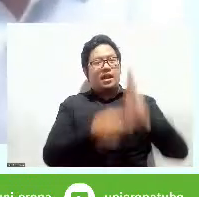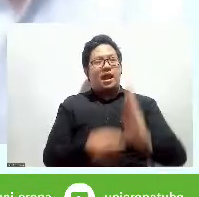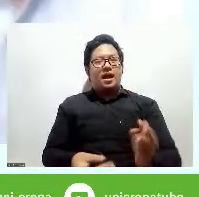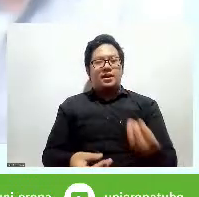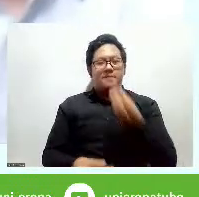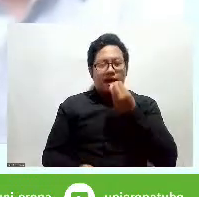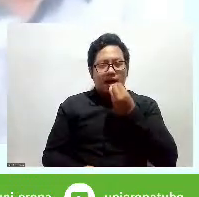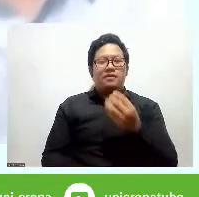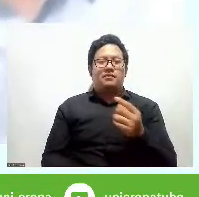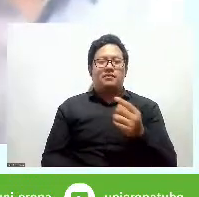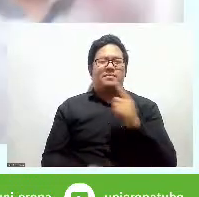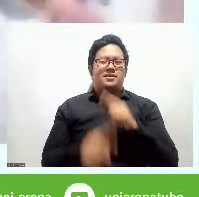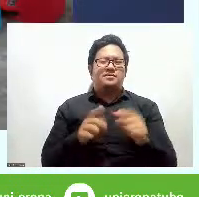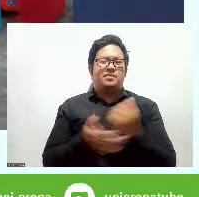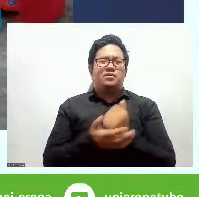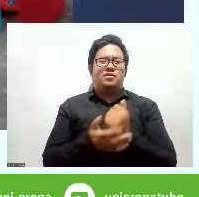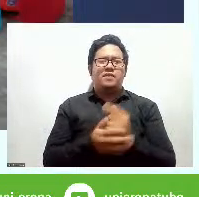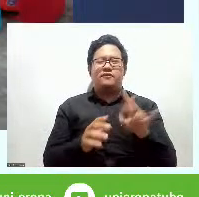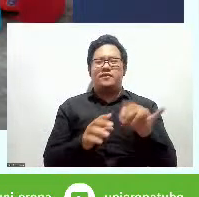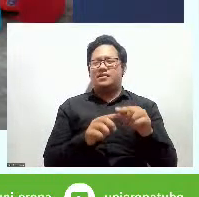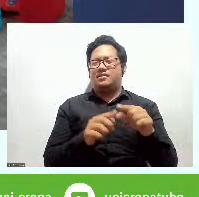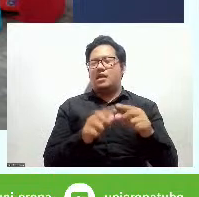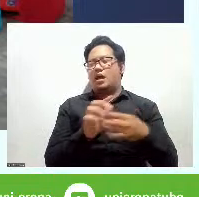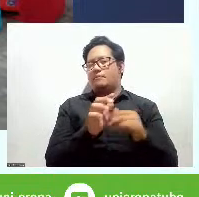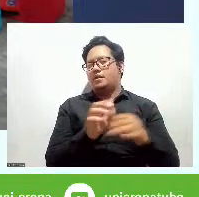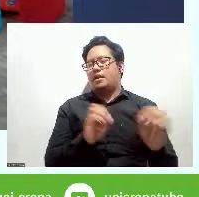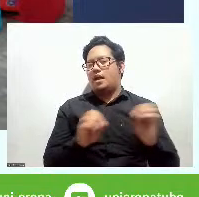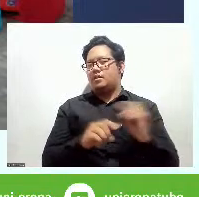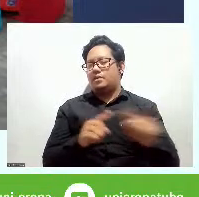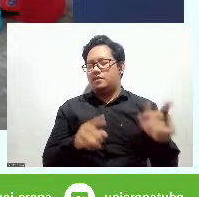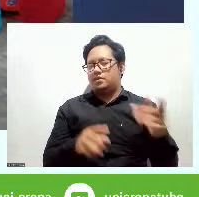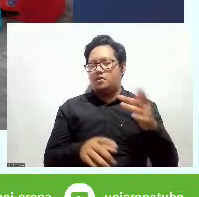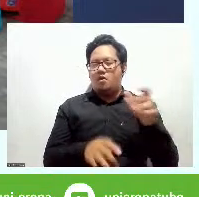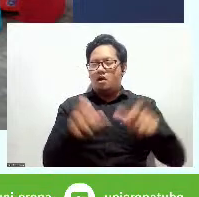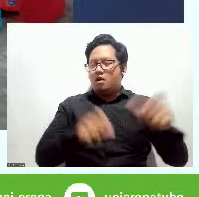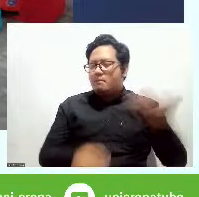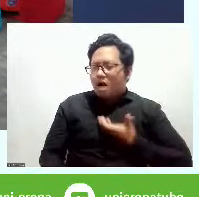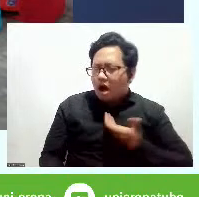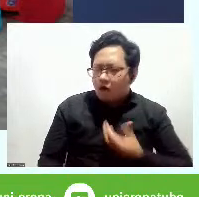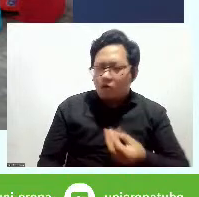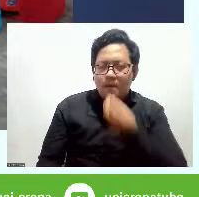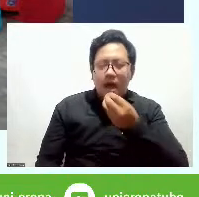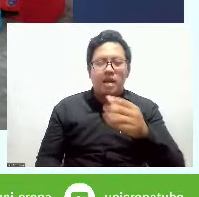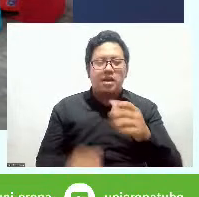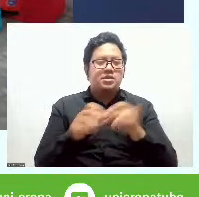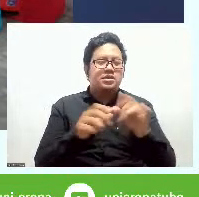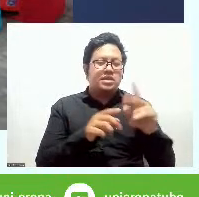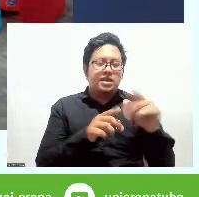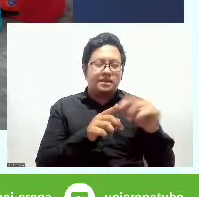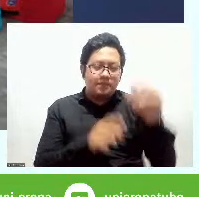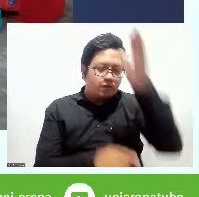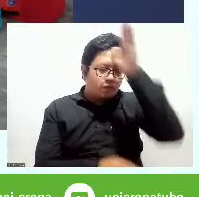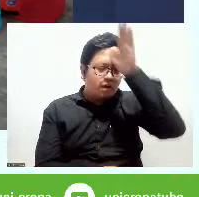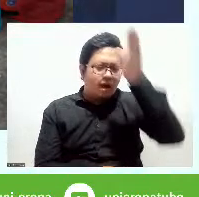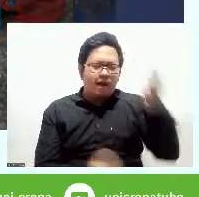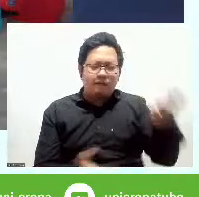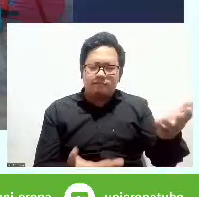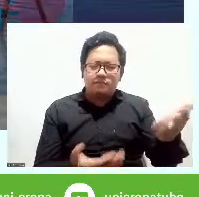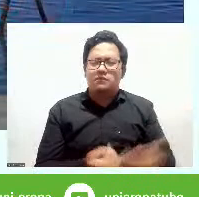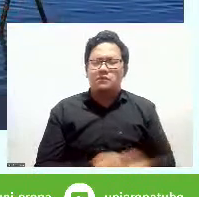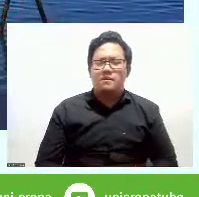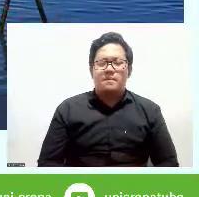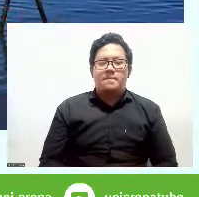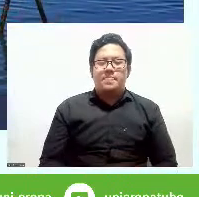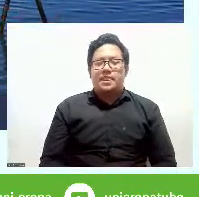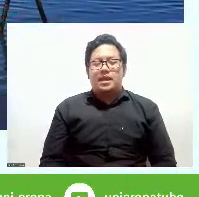banyak vitamin di sana sebetulnya itu contohnya eh si review ini itu udah menjadi eh